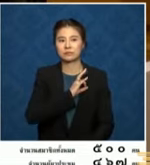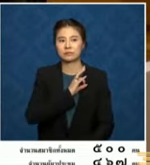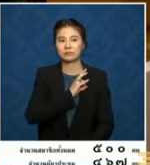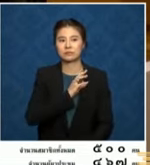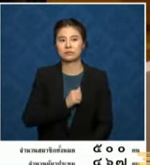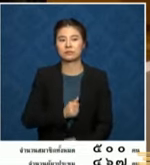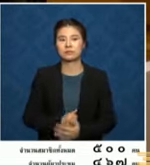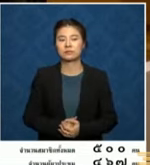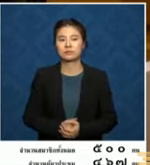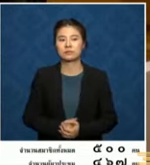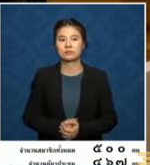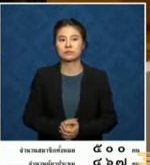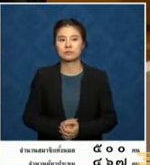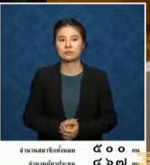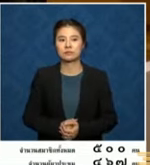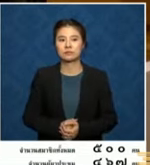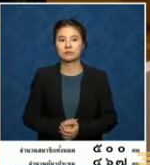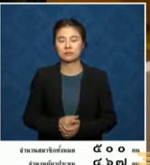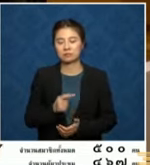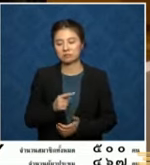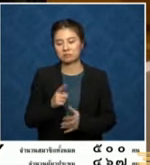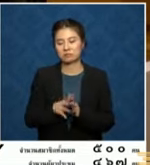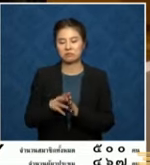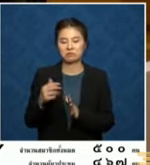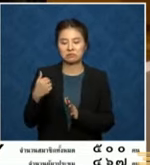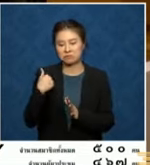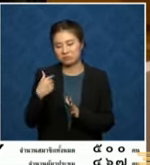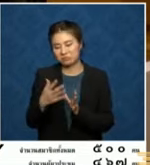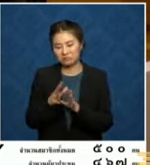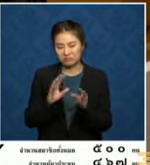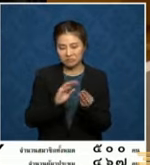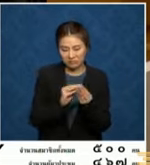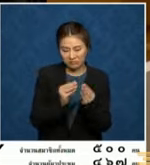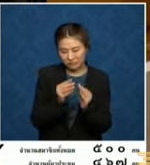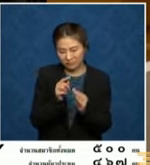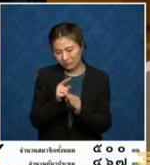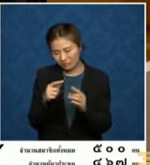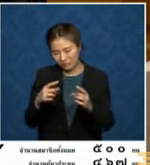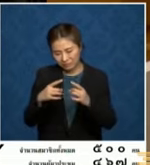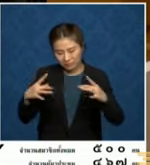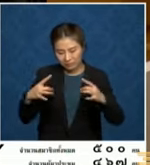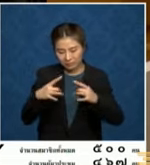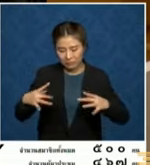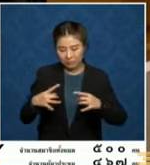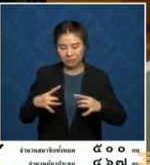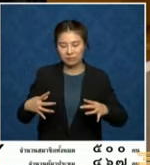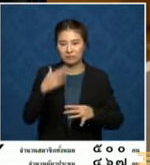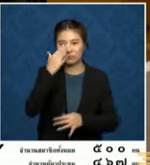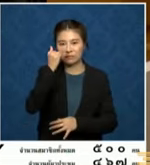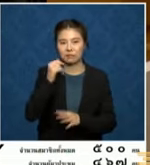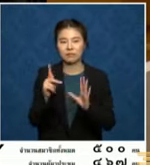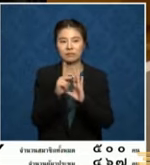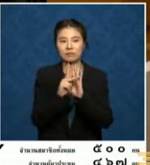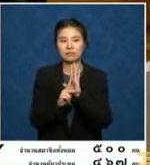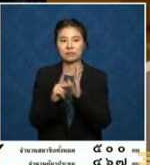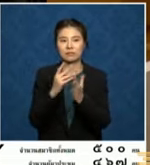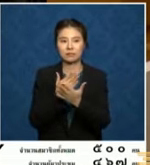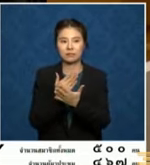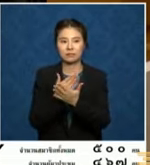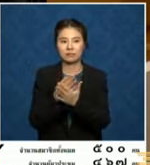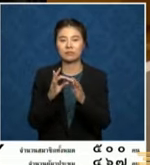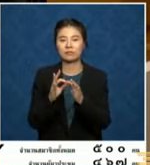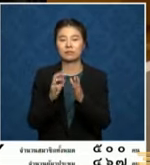างทีตัวเลขก็คลาดเคลื่อนพอสมควรที่ผมพูดเช่นนี้เพิ่งจากกฎหมายงบประมาณส่วนใหญ่เป็นกฎห